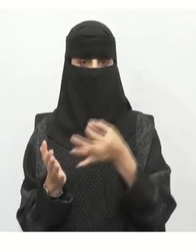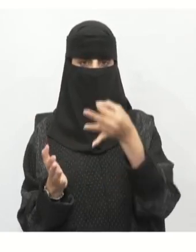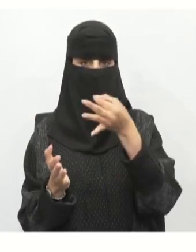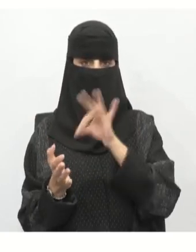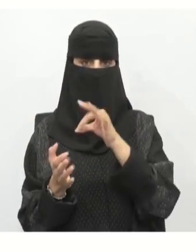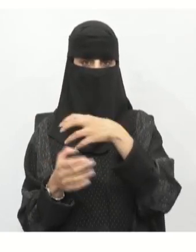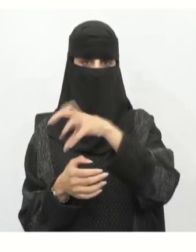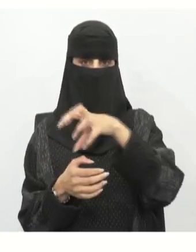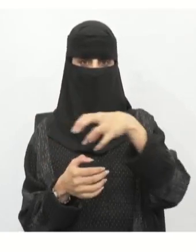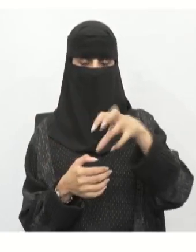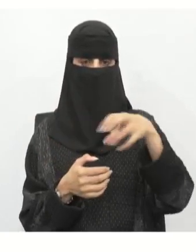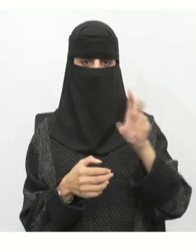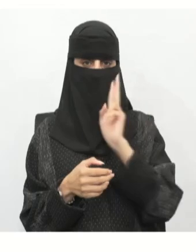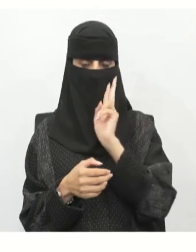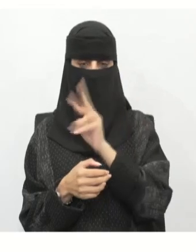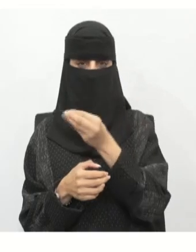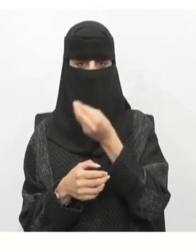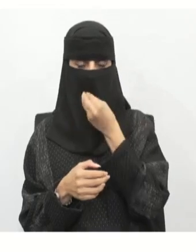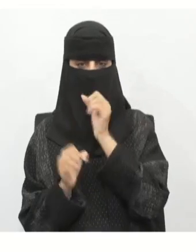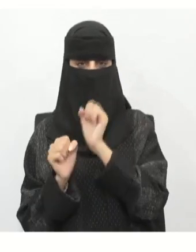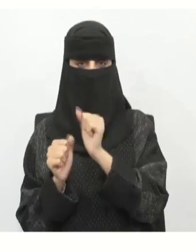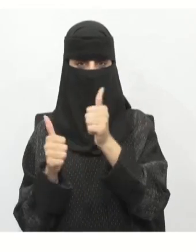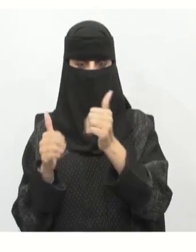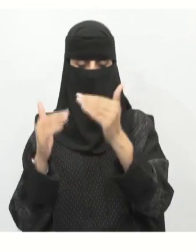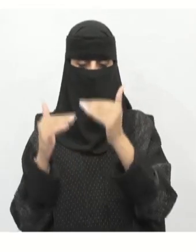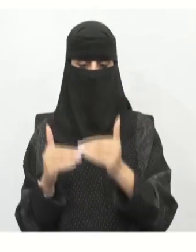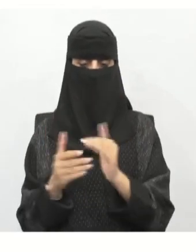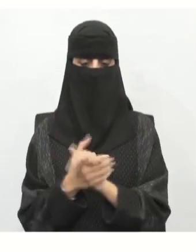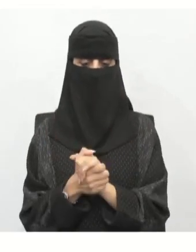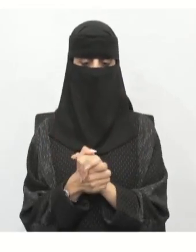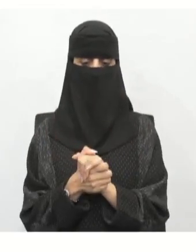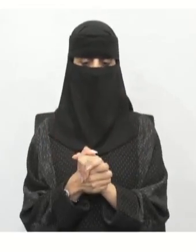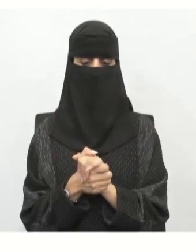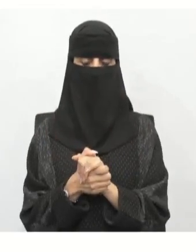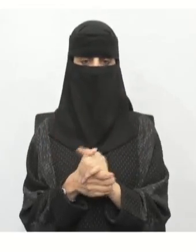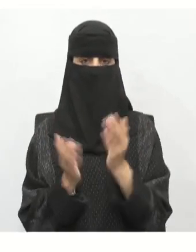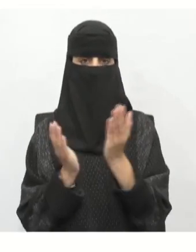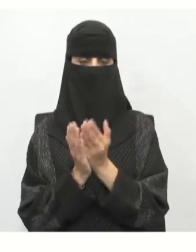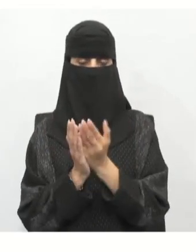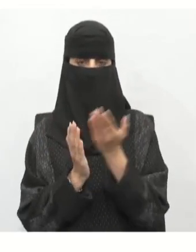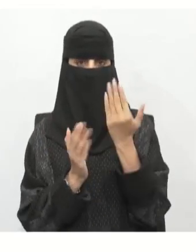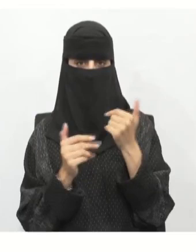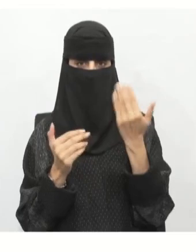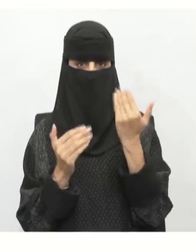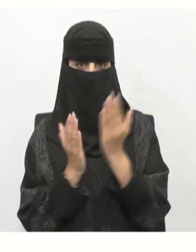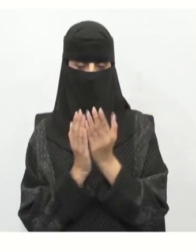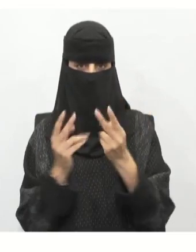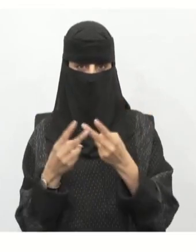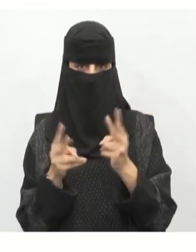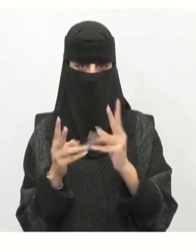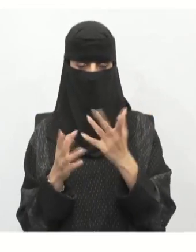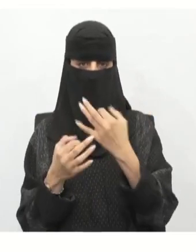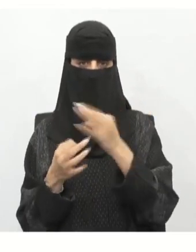كل قسم من اقسام الغذاء في الفراغ المناسب تعرفنا في بدايه درسنا على اقسام الغذاء